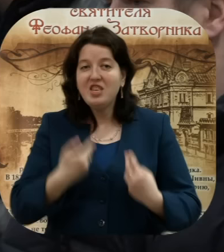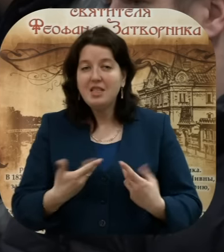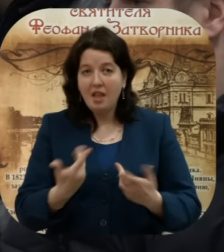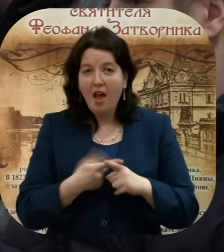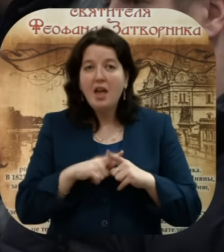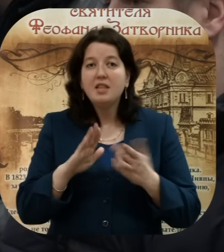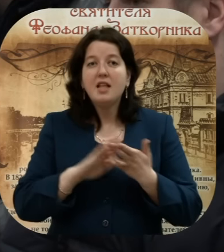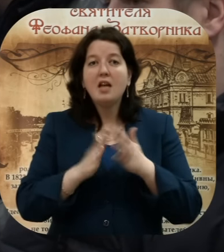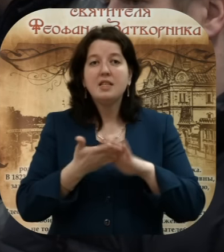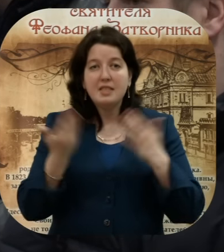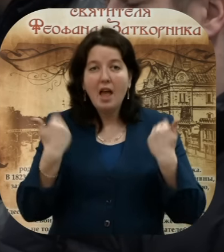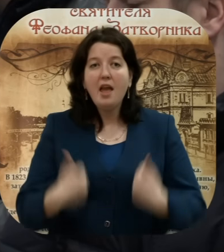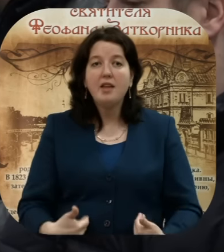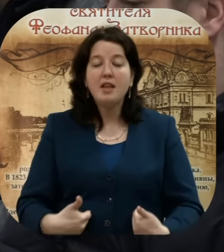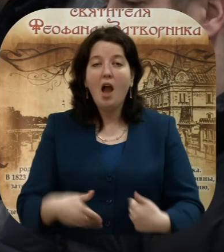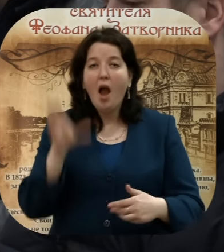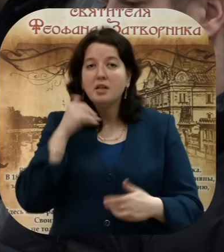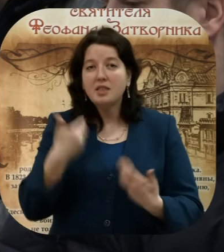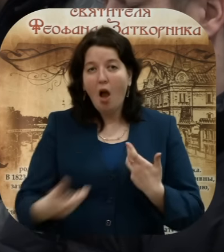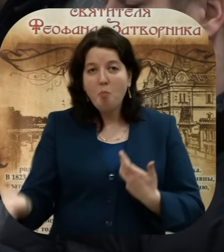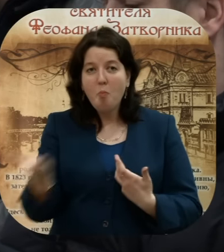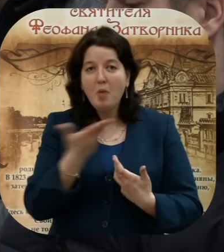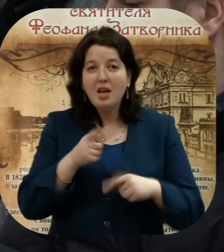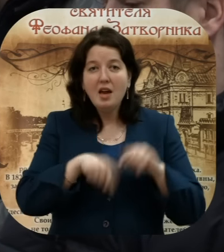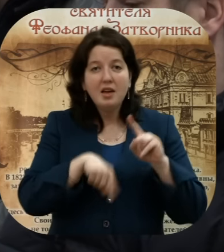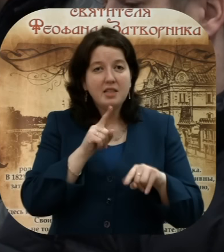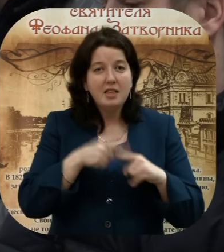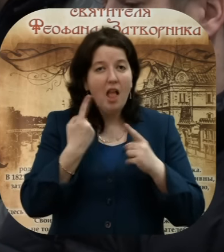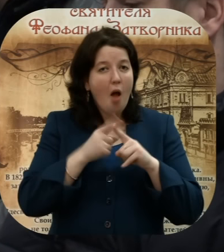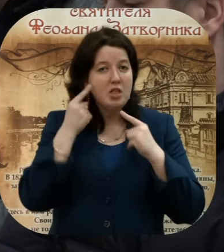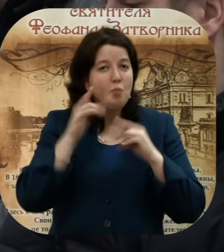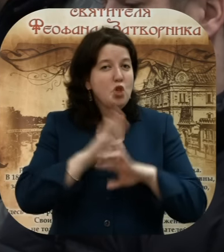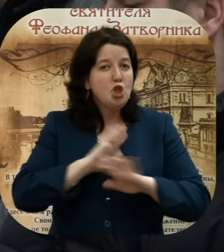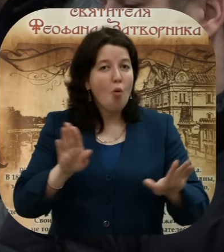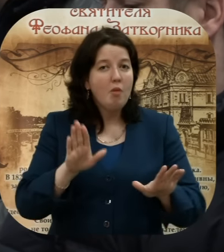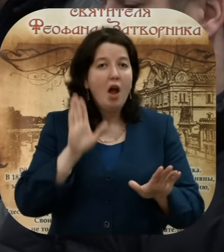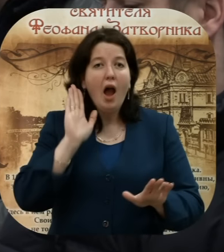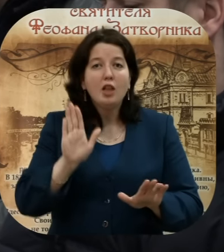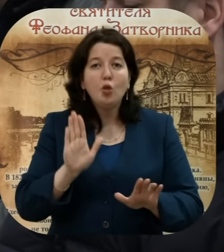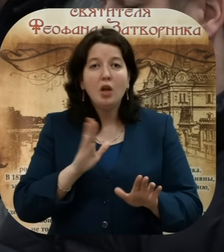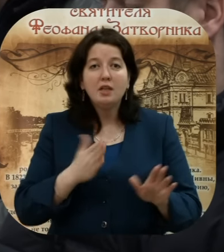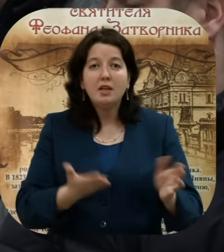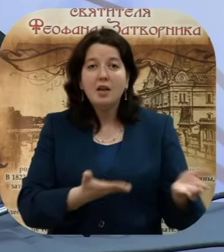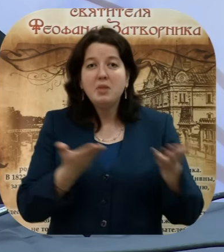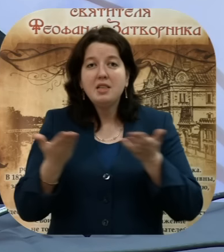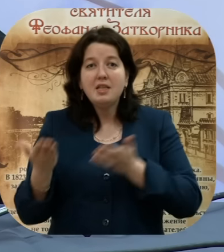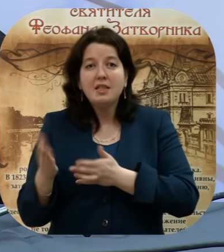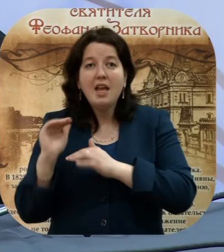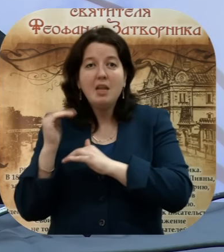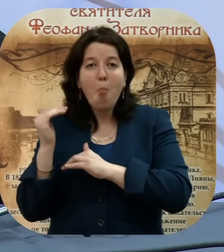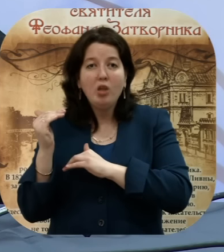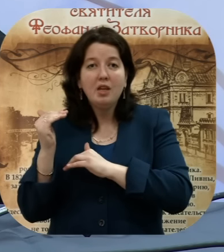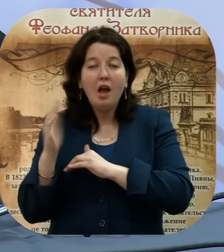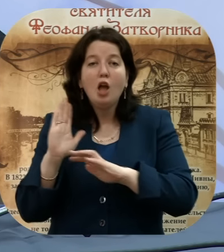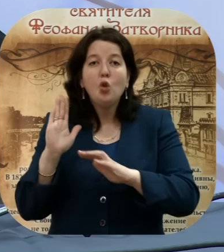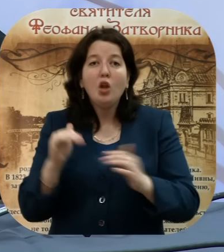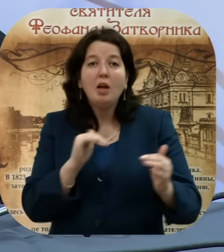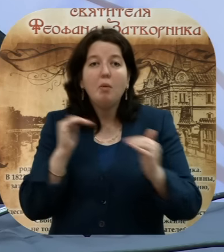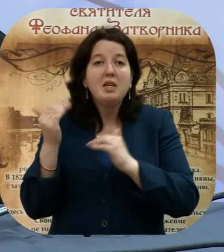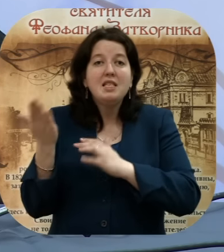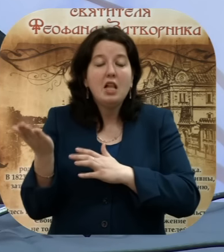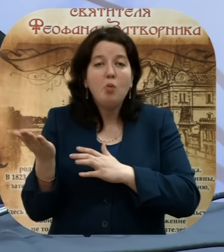состояние. А когда мы, родители, и не думаем об этом, а только бы нам ребенка причастить, только бы причастить,